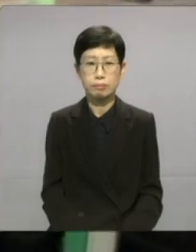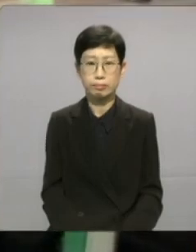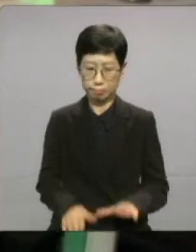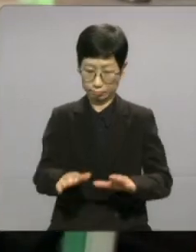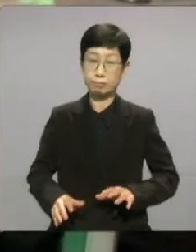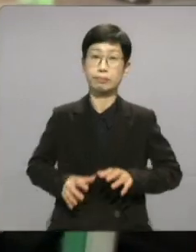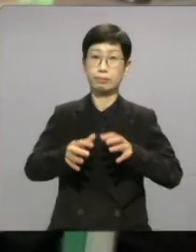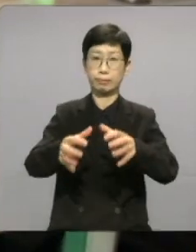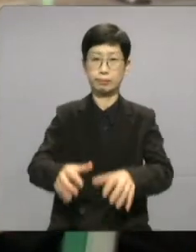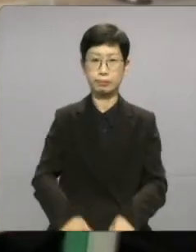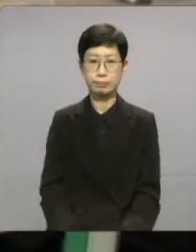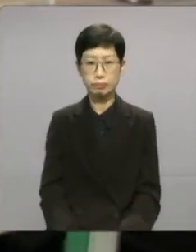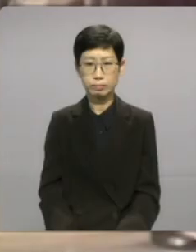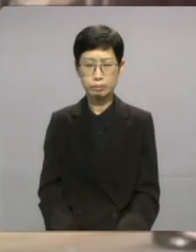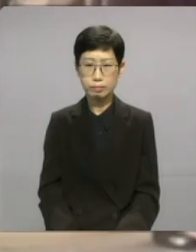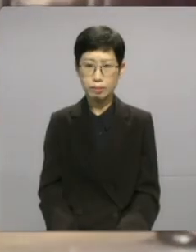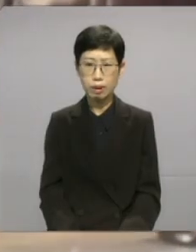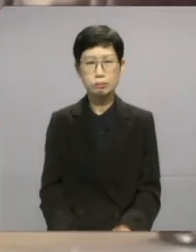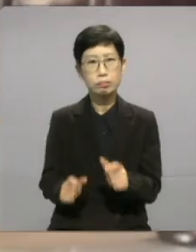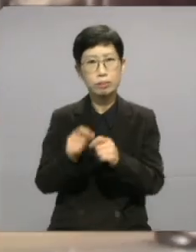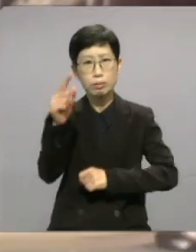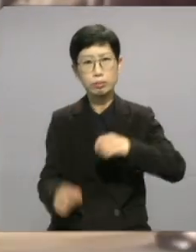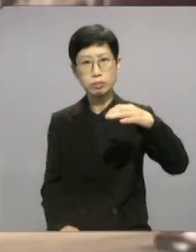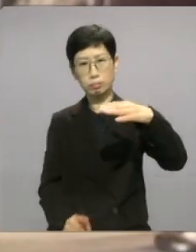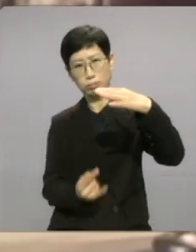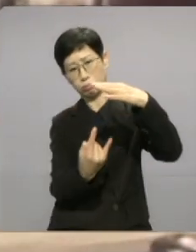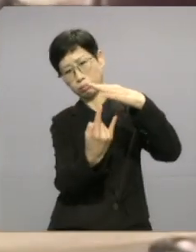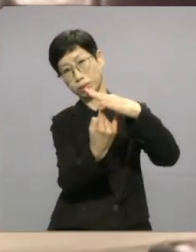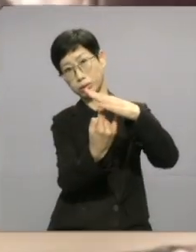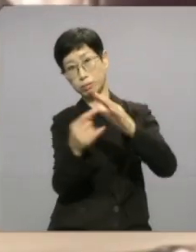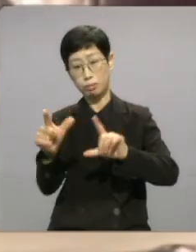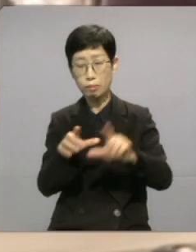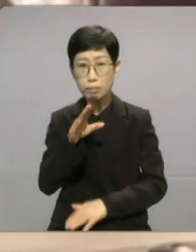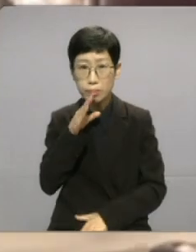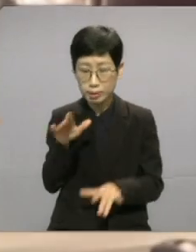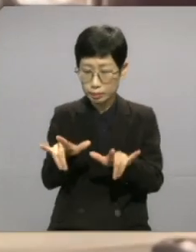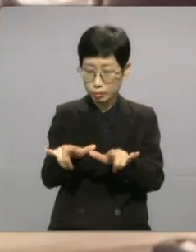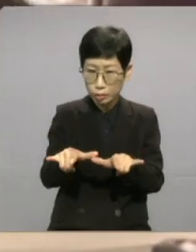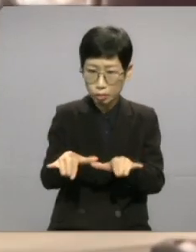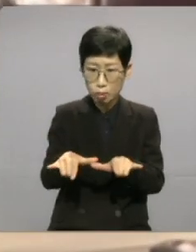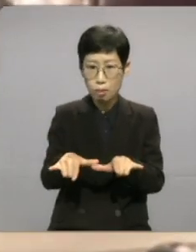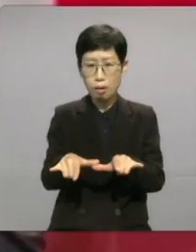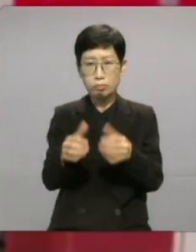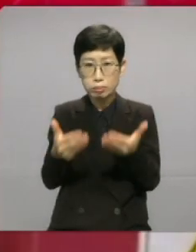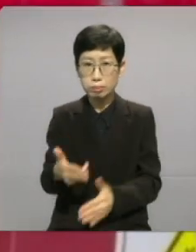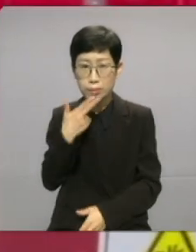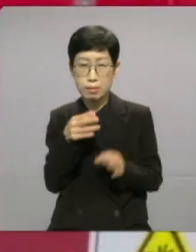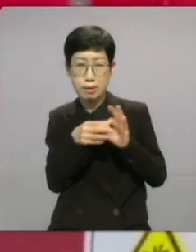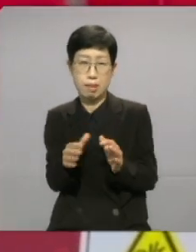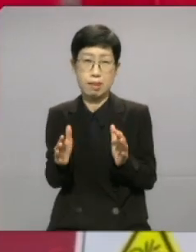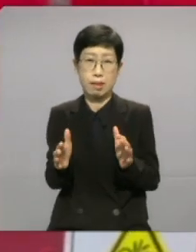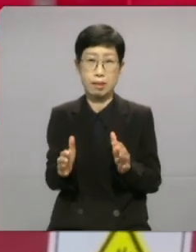오늘의 세계입니다. 주로 천장에 거꾸로 매달린 모습을 하던 박쥐가 쉼없이 러닝머신을